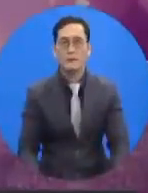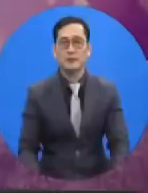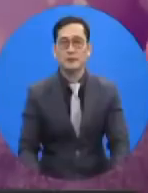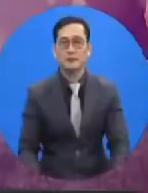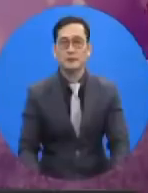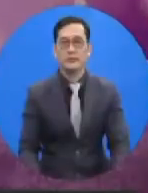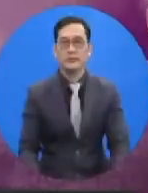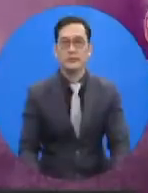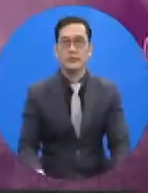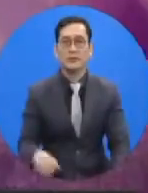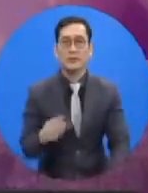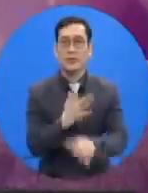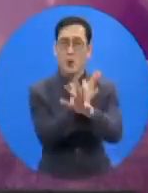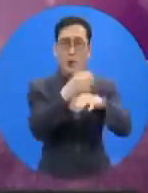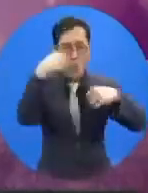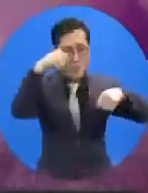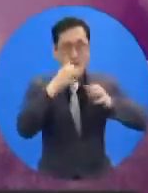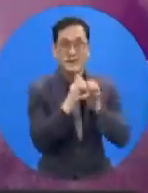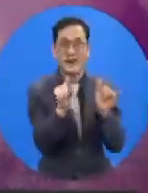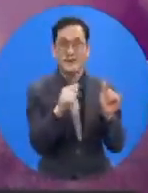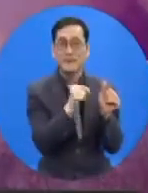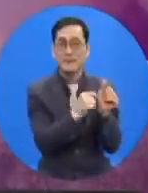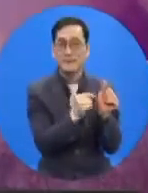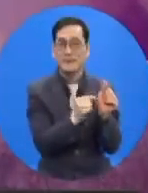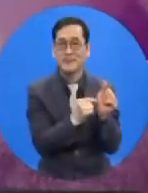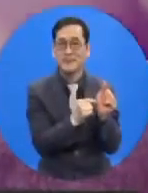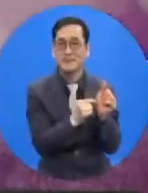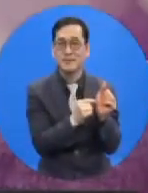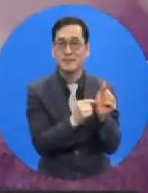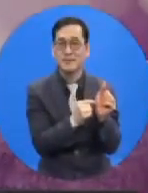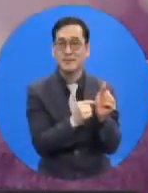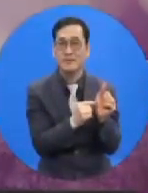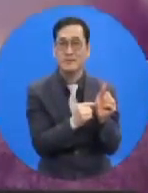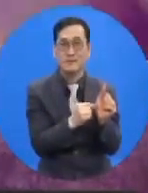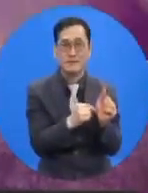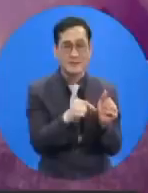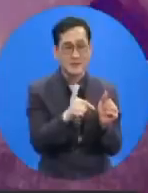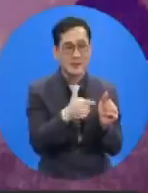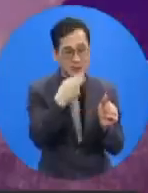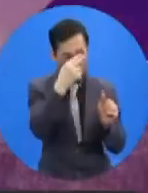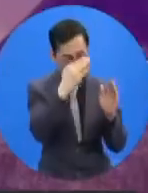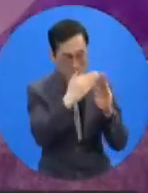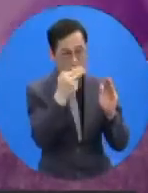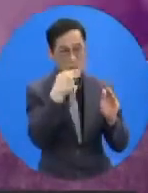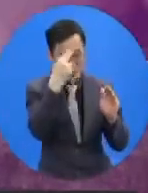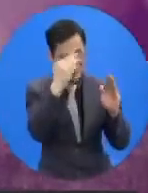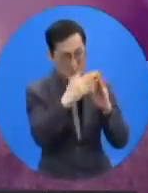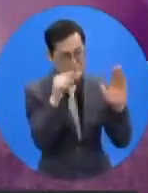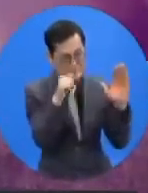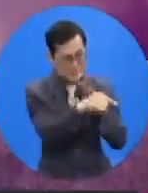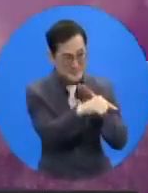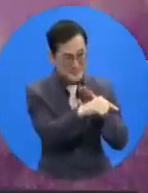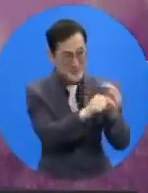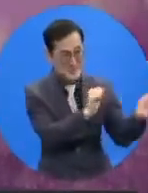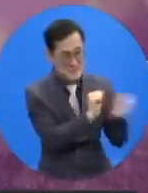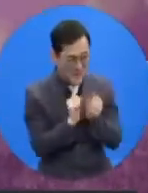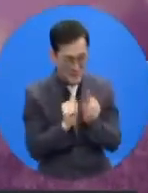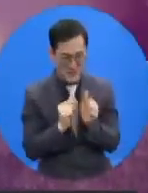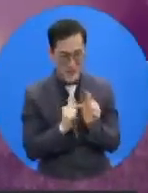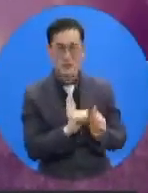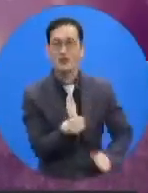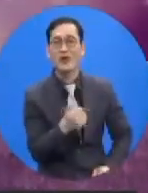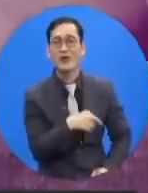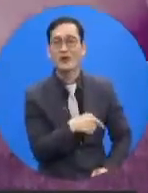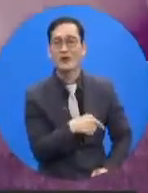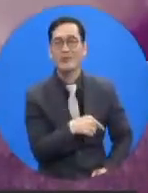일본의 코미디언도 이 구라부에 갔다가 감염이 돼서 사망했다라는 뉴스도 전해졌는데 박상철 총장님, 아니 이 남성분들